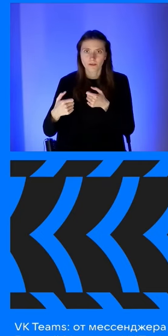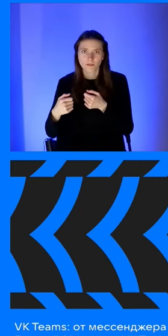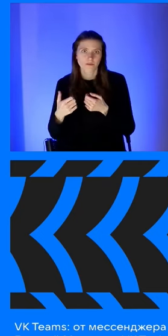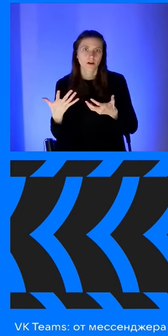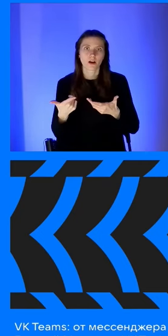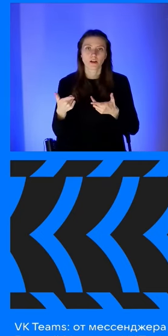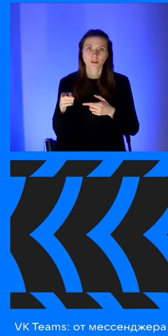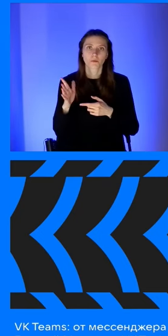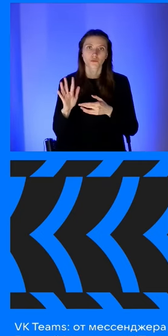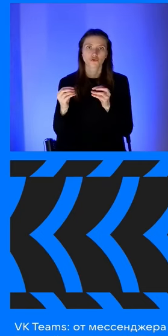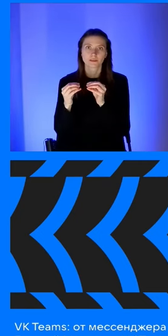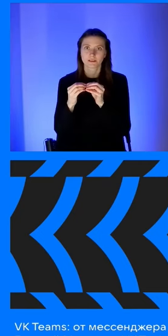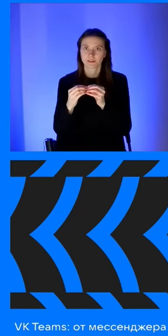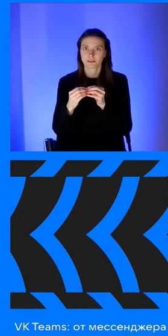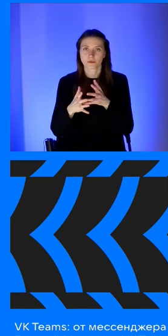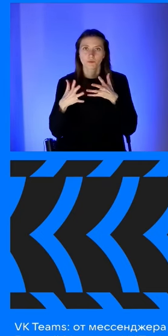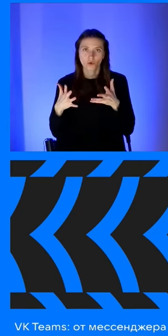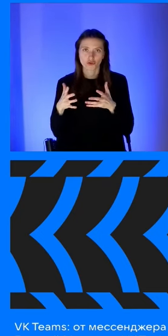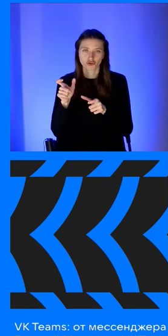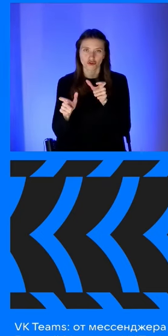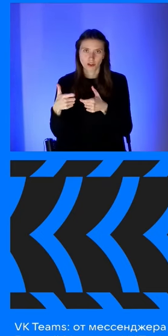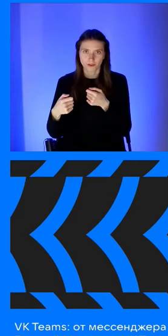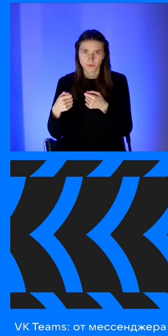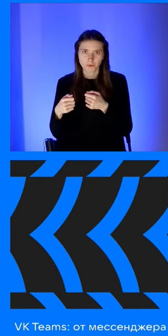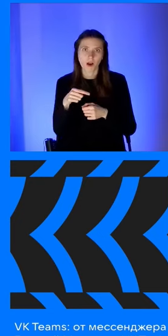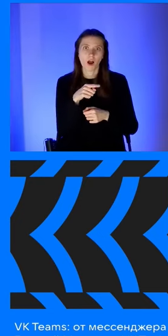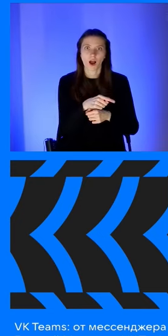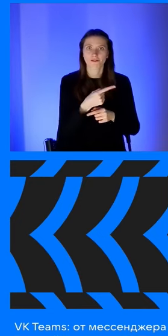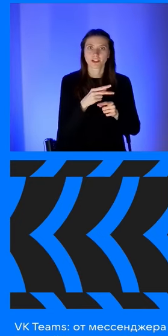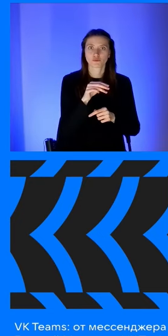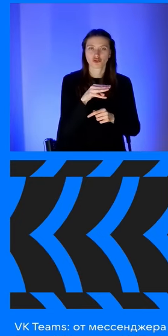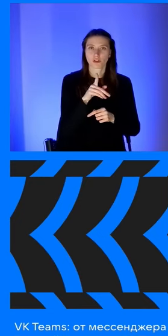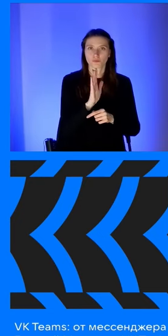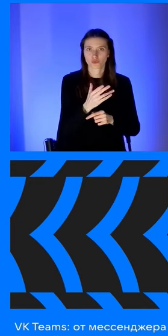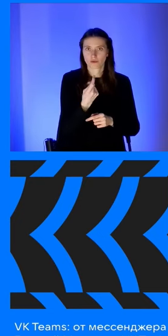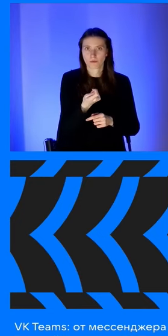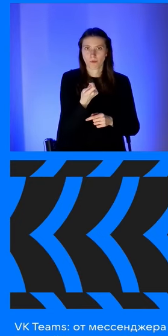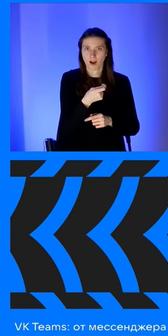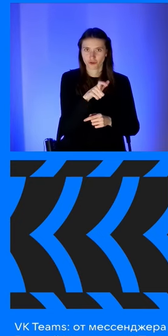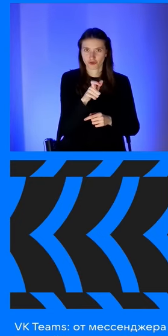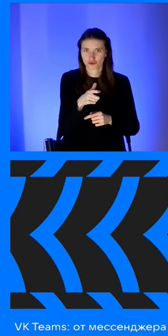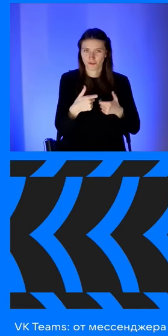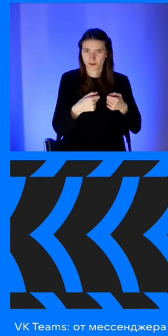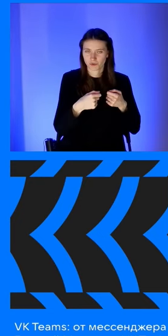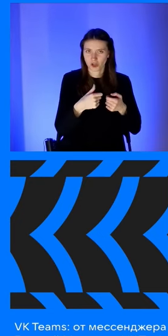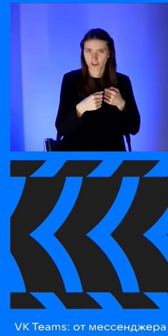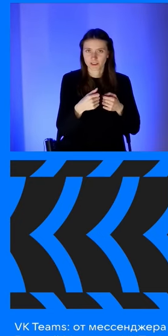там будут три человека сидеть, да, невозможно. Тут вот, как бы, проводя аналогию с V-шардом, мы,